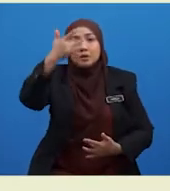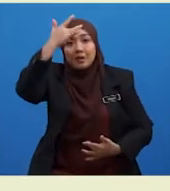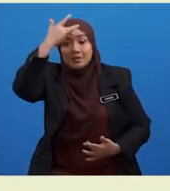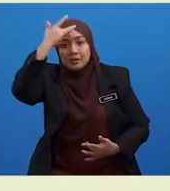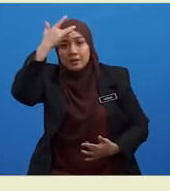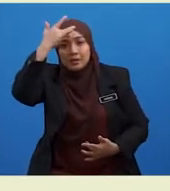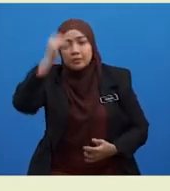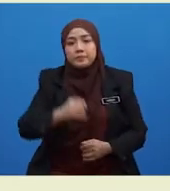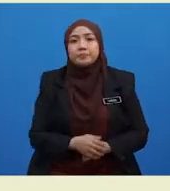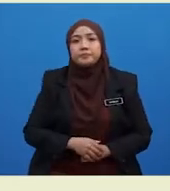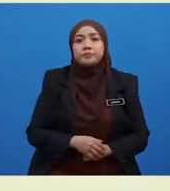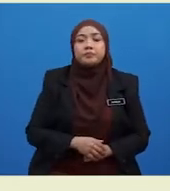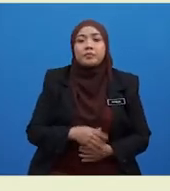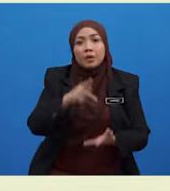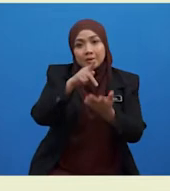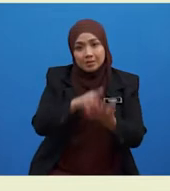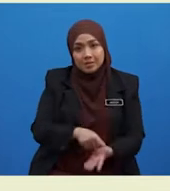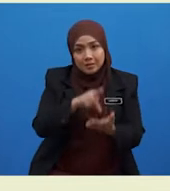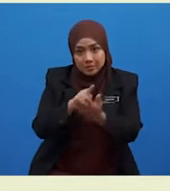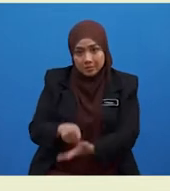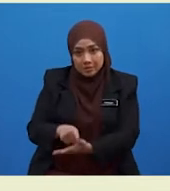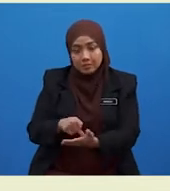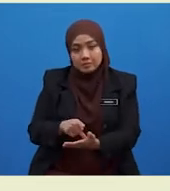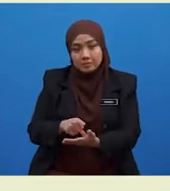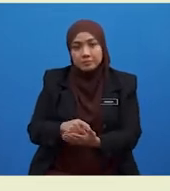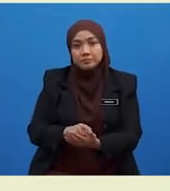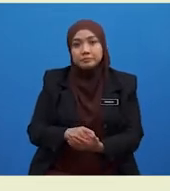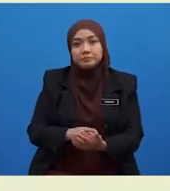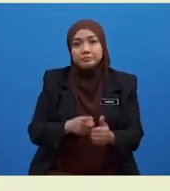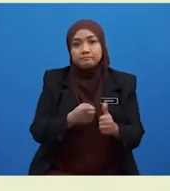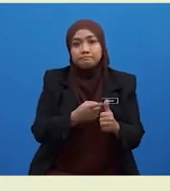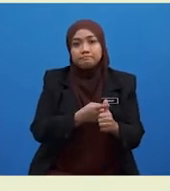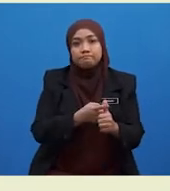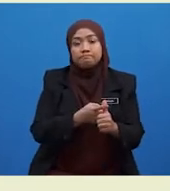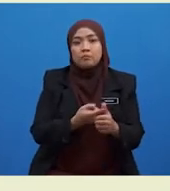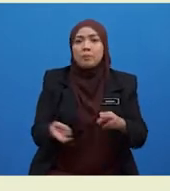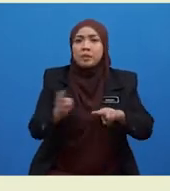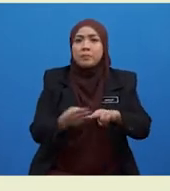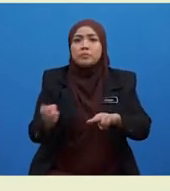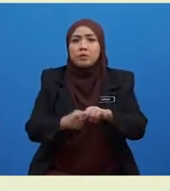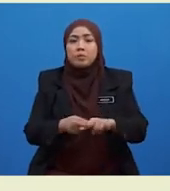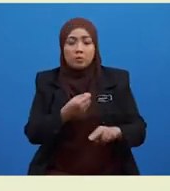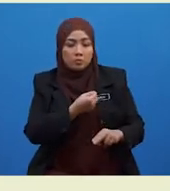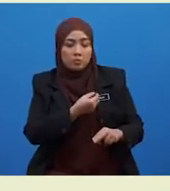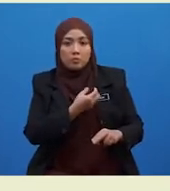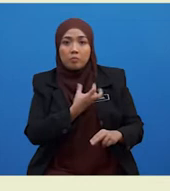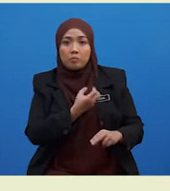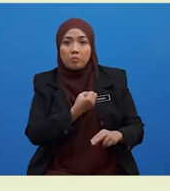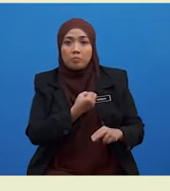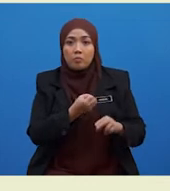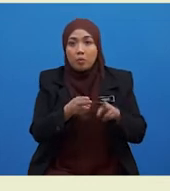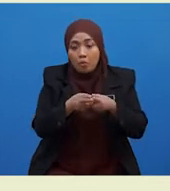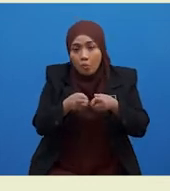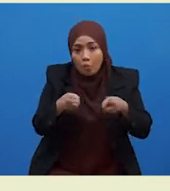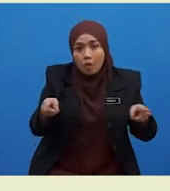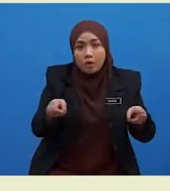Kesan latihan daya tahan kardiovaskular ialah pertama, pertambahan saiz ruang jantung. Kedua, tambahan